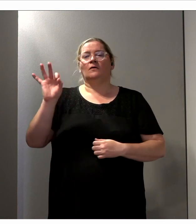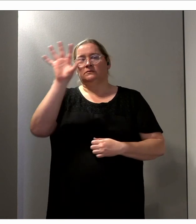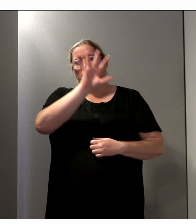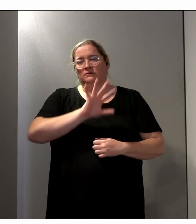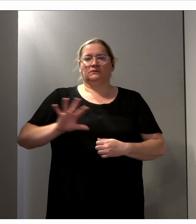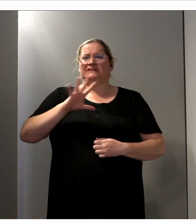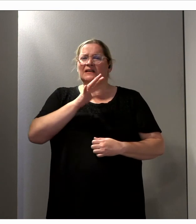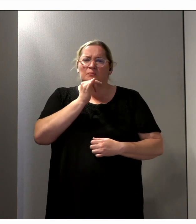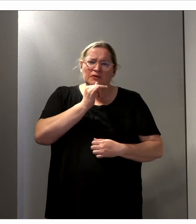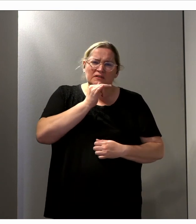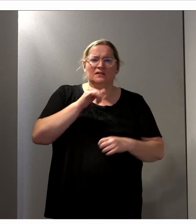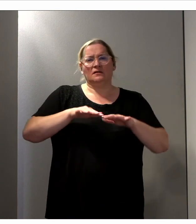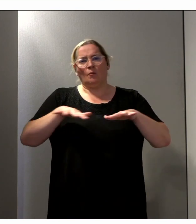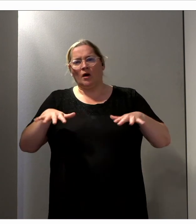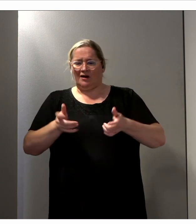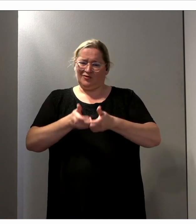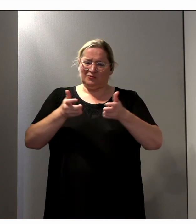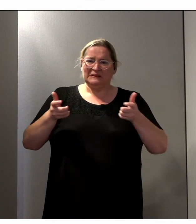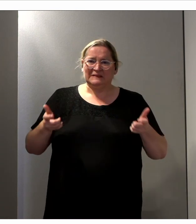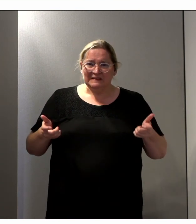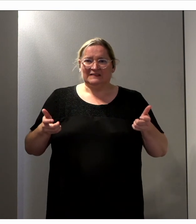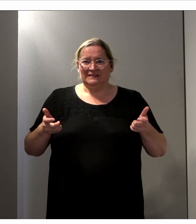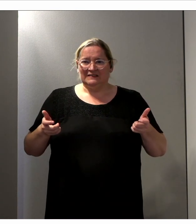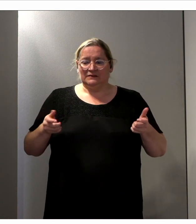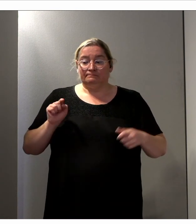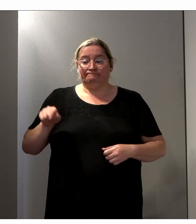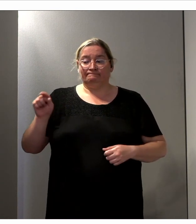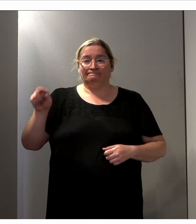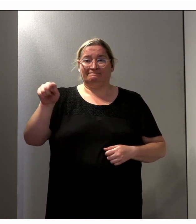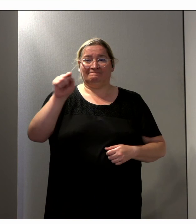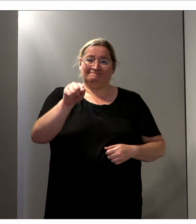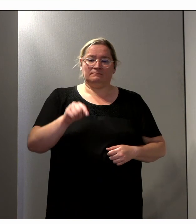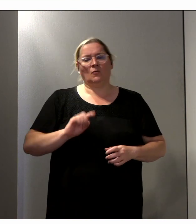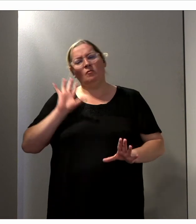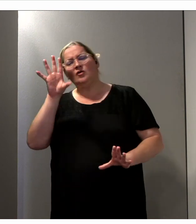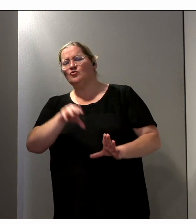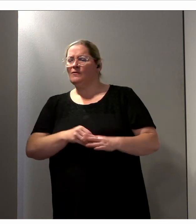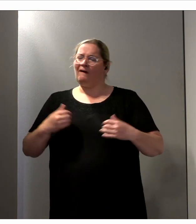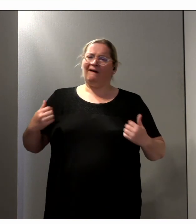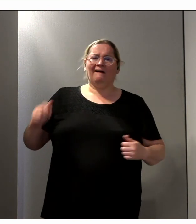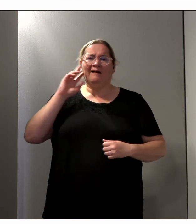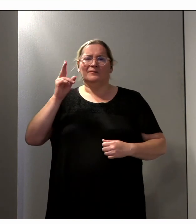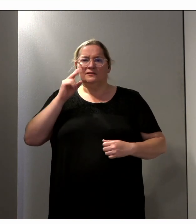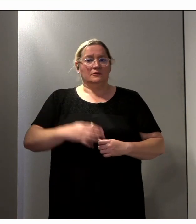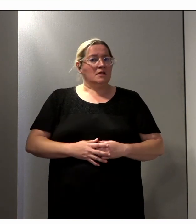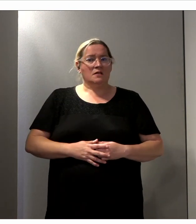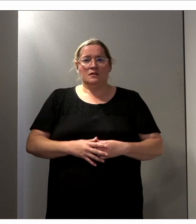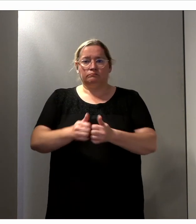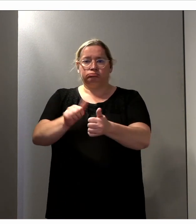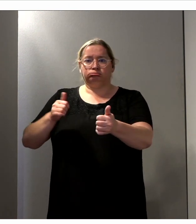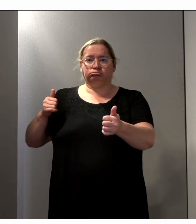grand réseau de PME et de PMI et d'ETI. Et il n'y a pas ce niveau de culture qu'on connaît dans les grands groupes au niveau de